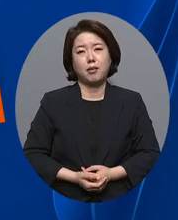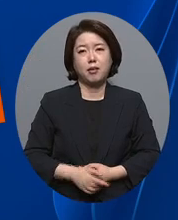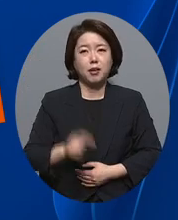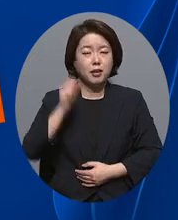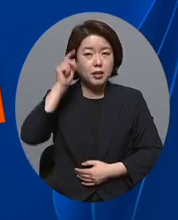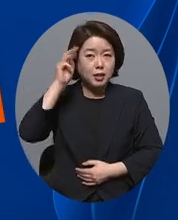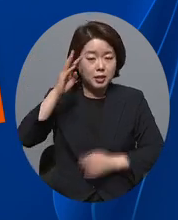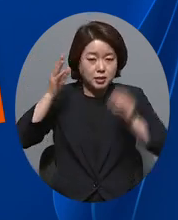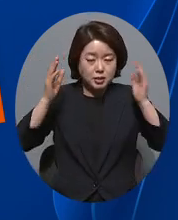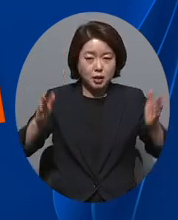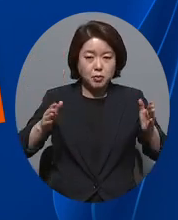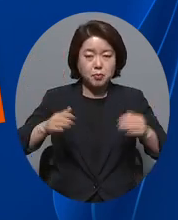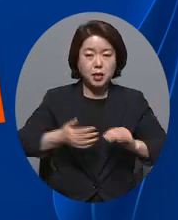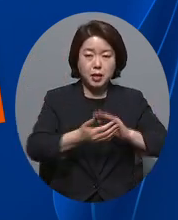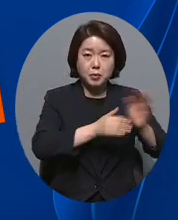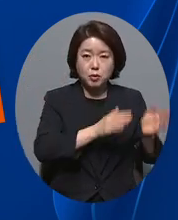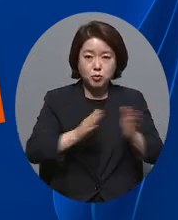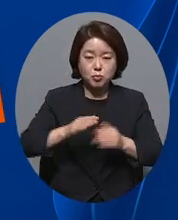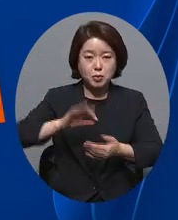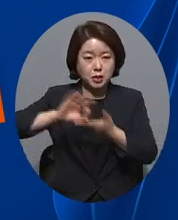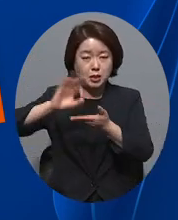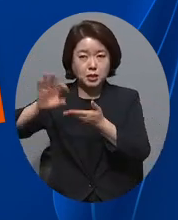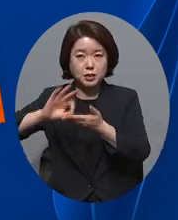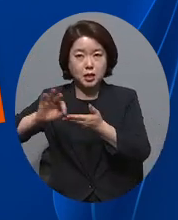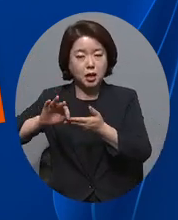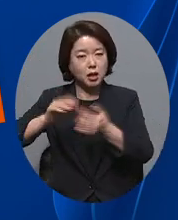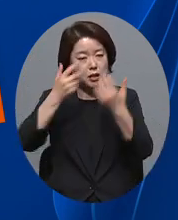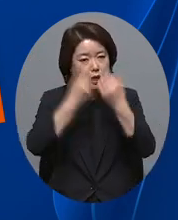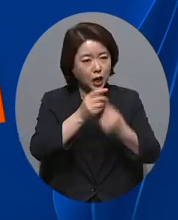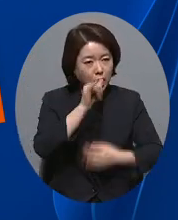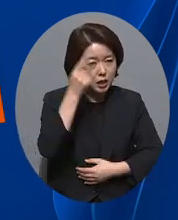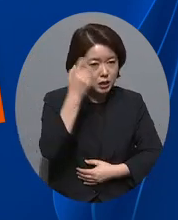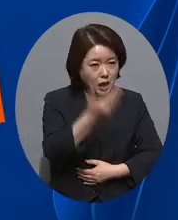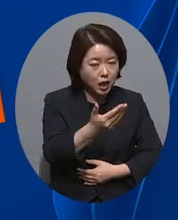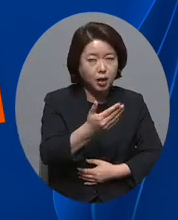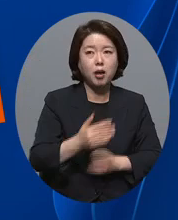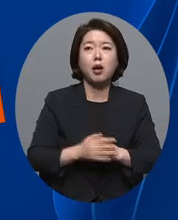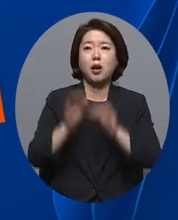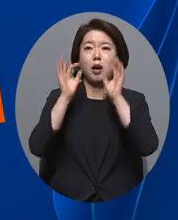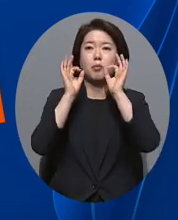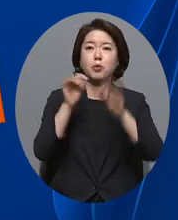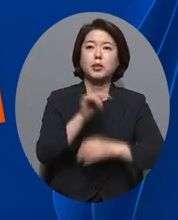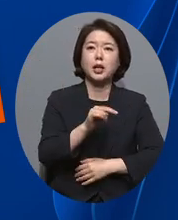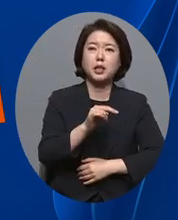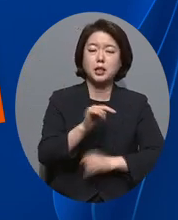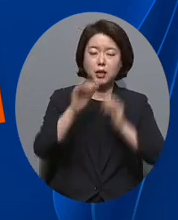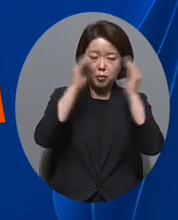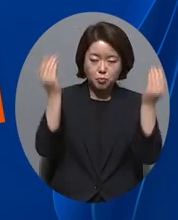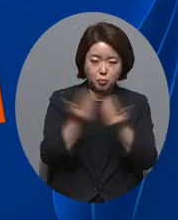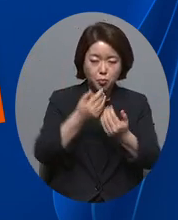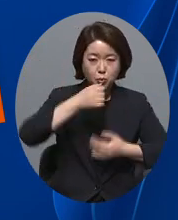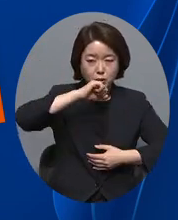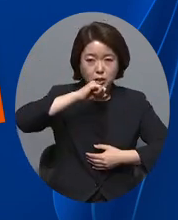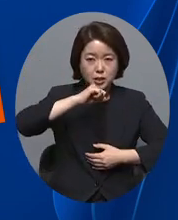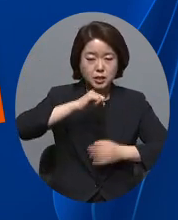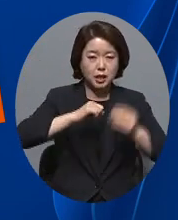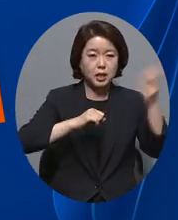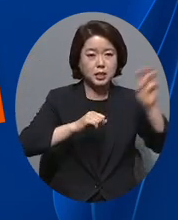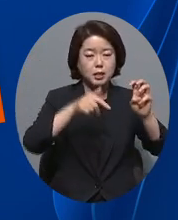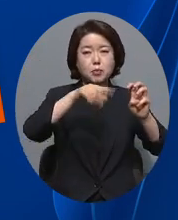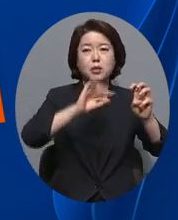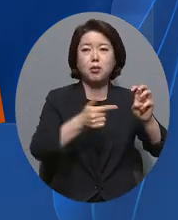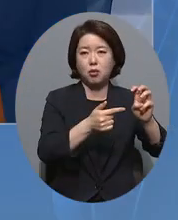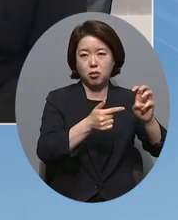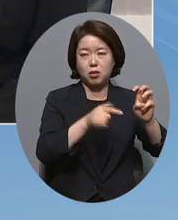3일만에 abb를 그렇게 편성해서 집행한 사례가 있느냐라고 보니까 그게 전체 예산 중에 거의 30여건에 불과하고